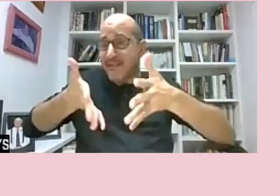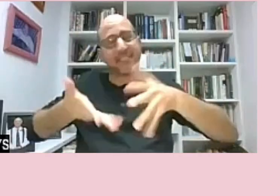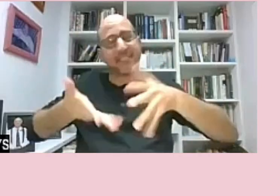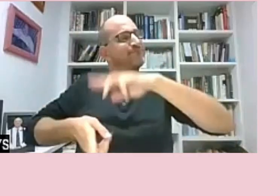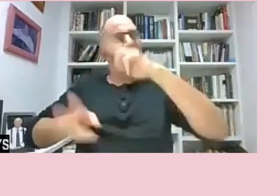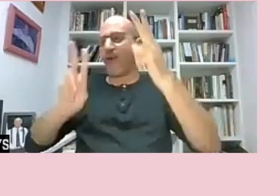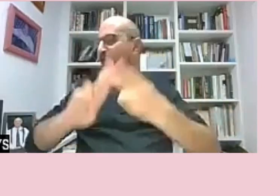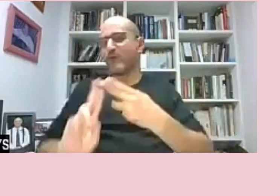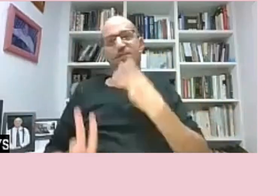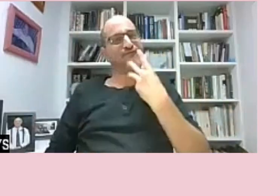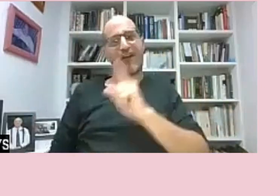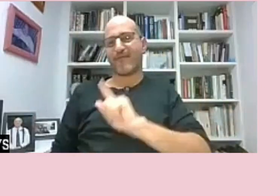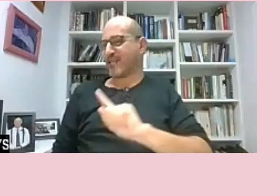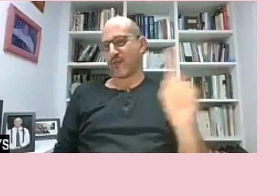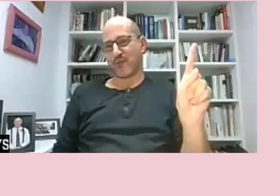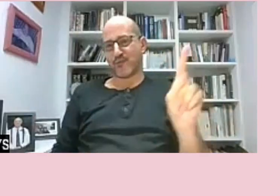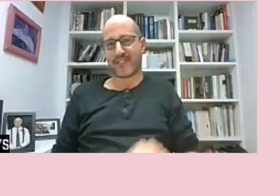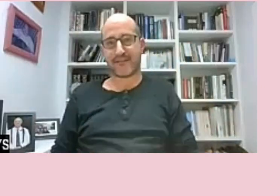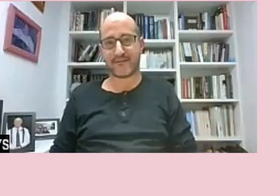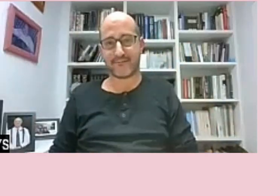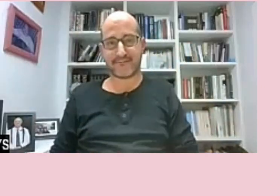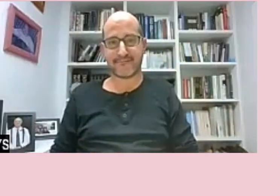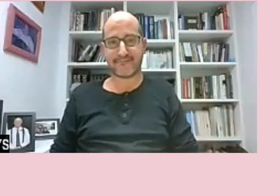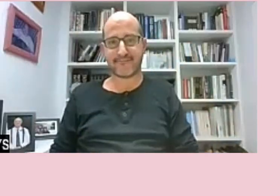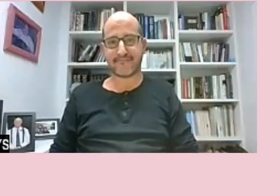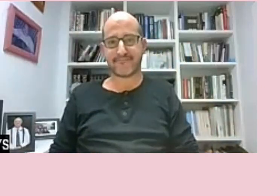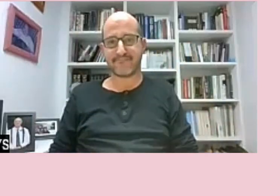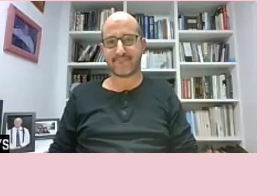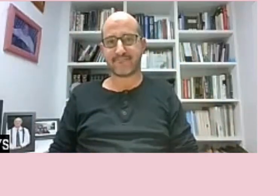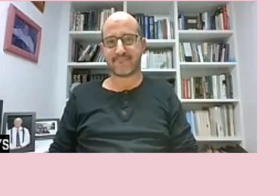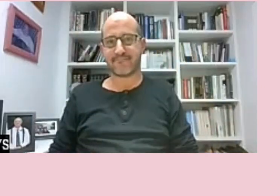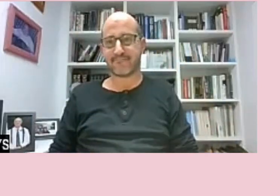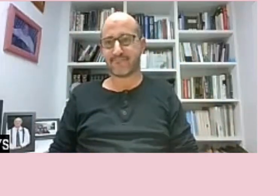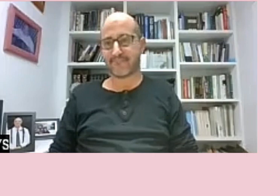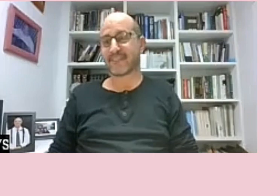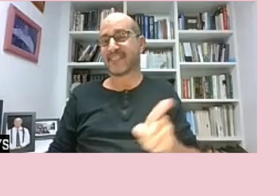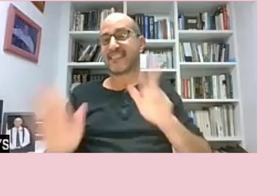אז שפת הסימנים היא איננה שפה בינלאומית.